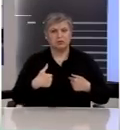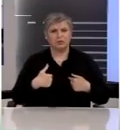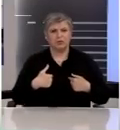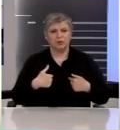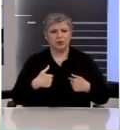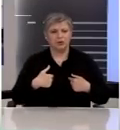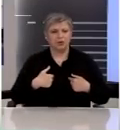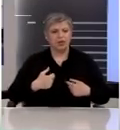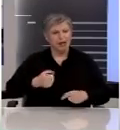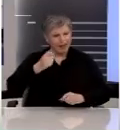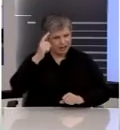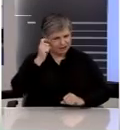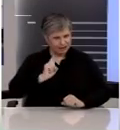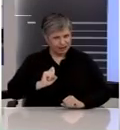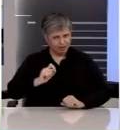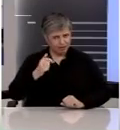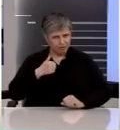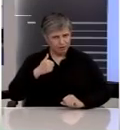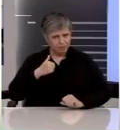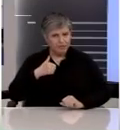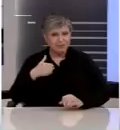ότι αυτός δεν είναι δικός μας φυσικός χώρος.